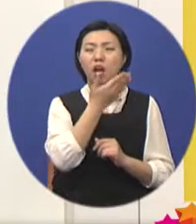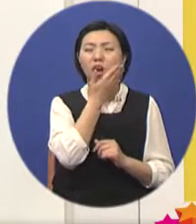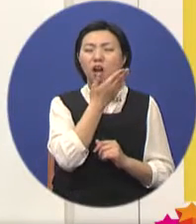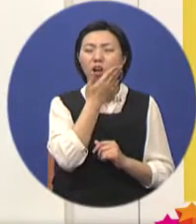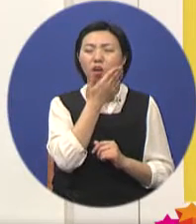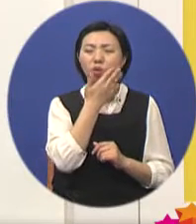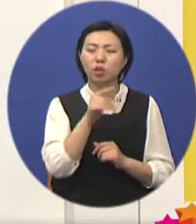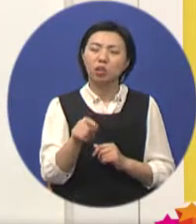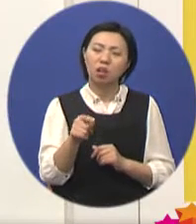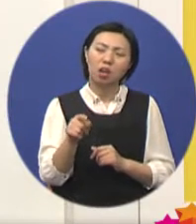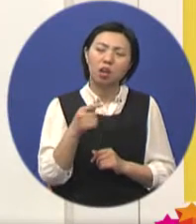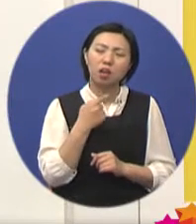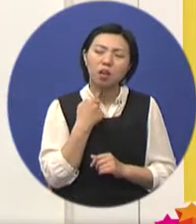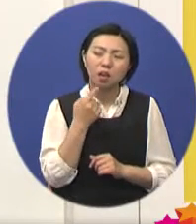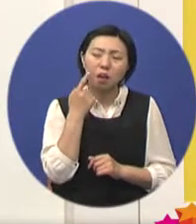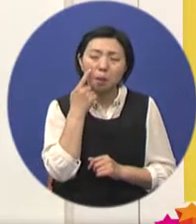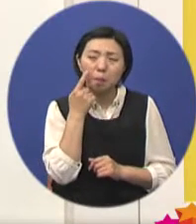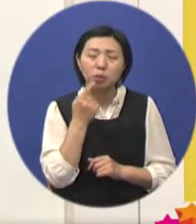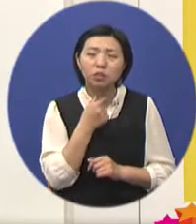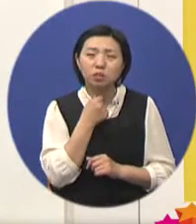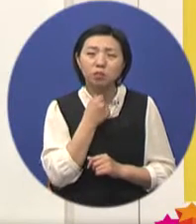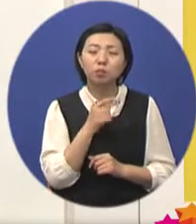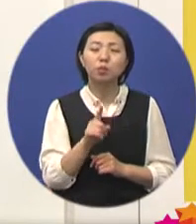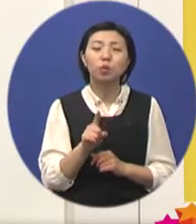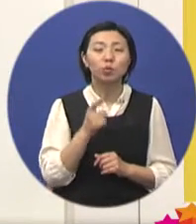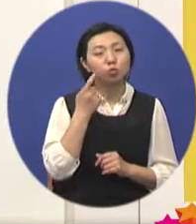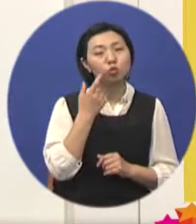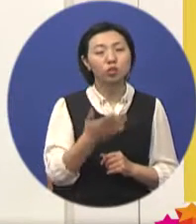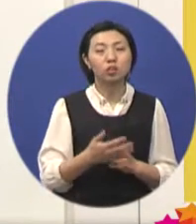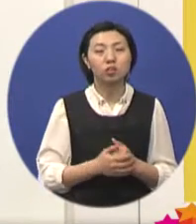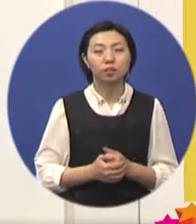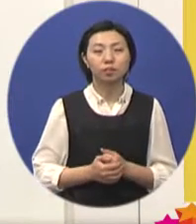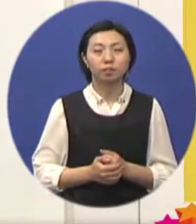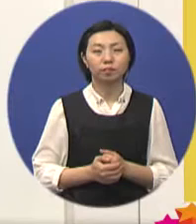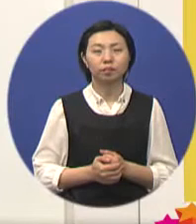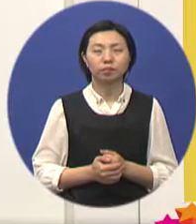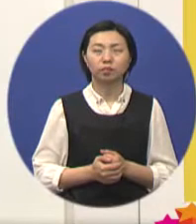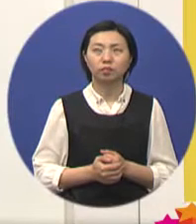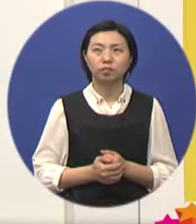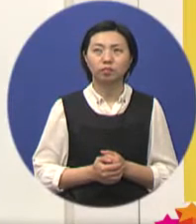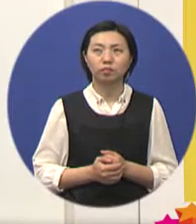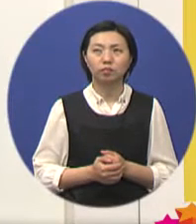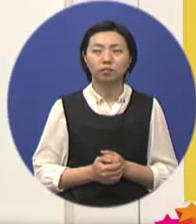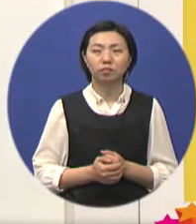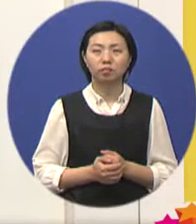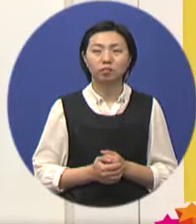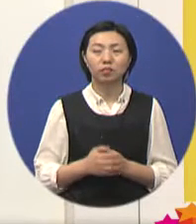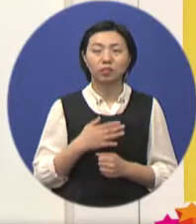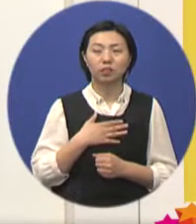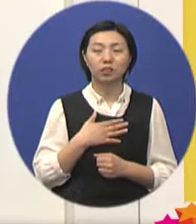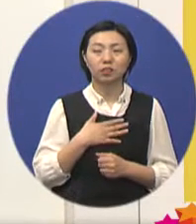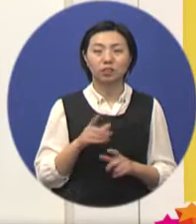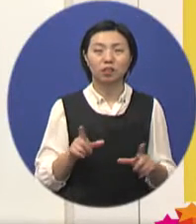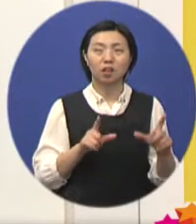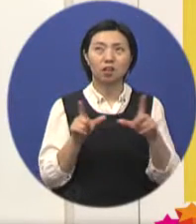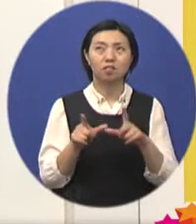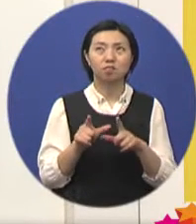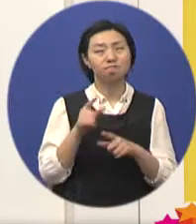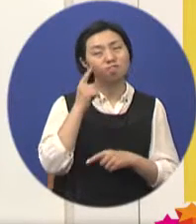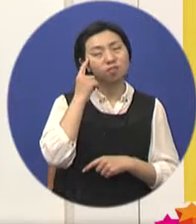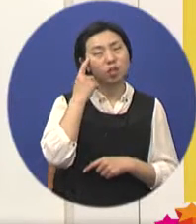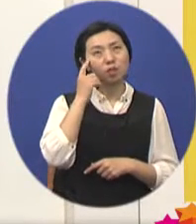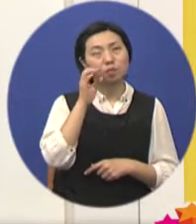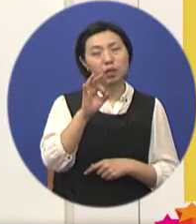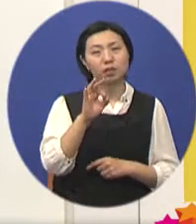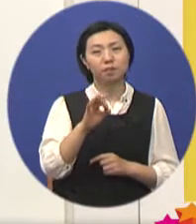좀 해보고 싶은데 어떤 거 있으십니까? 네. 글쎄요. 지금 살아온 거를 생각해 볼 때